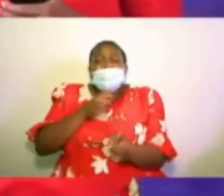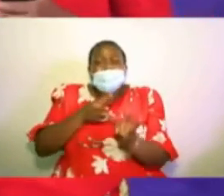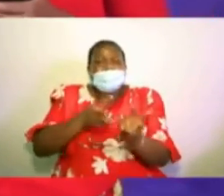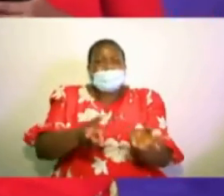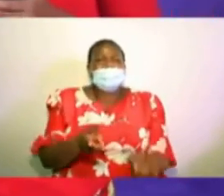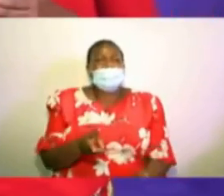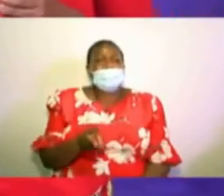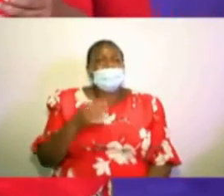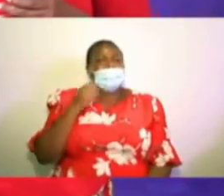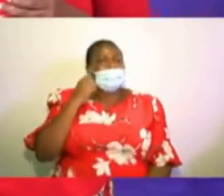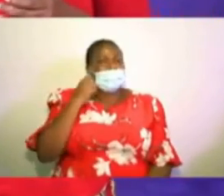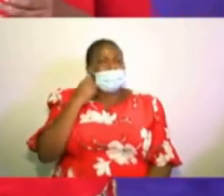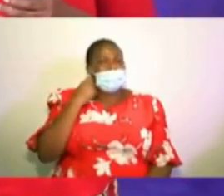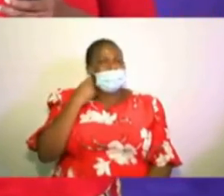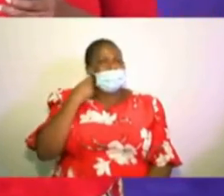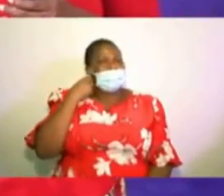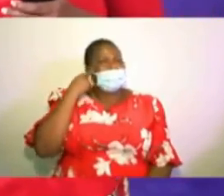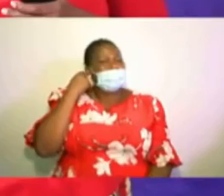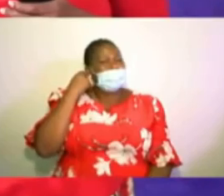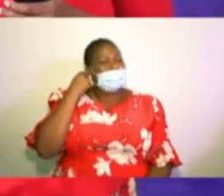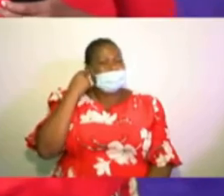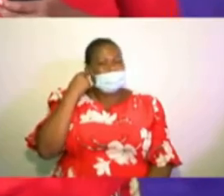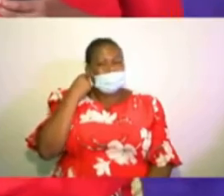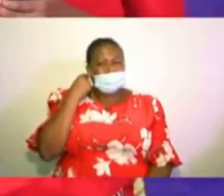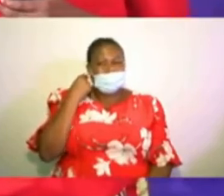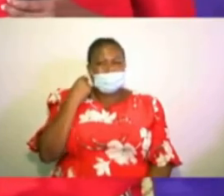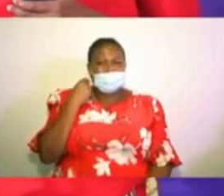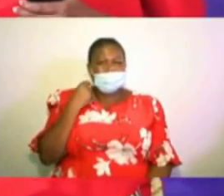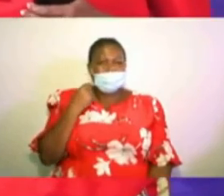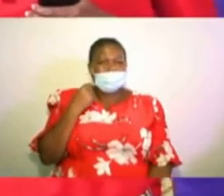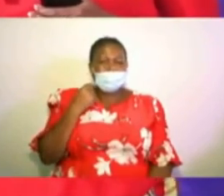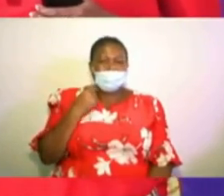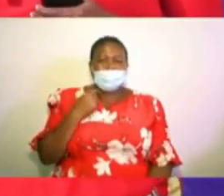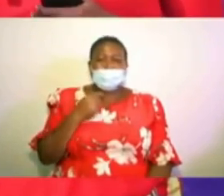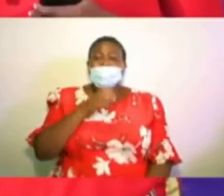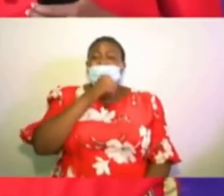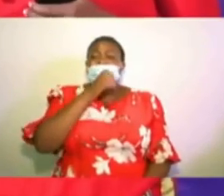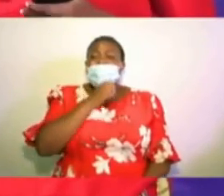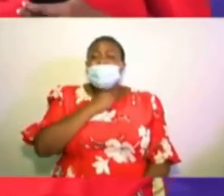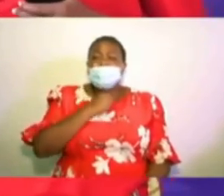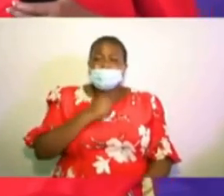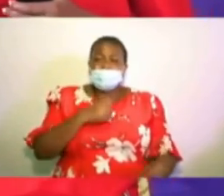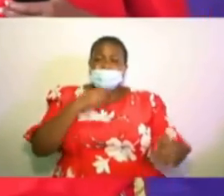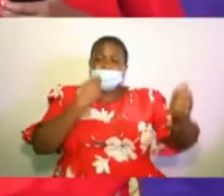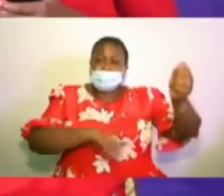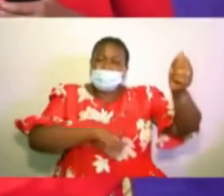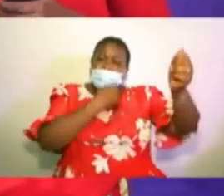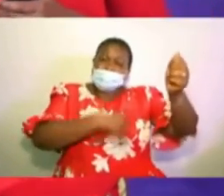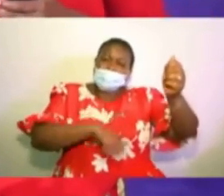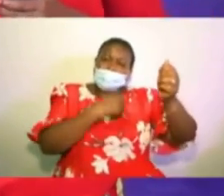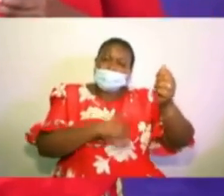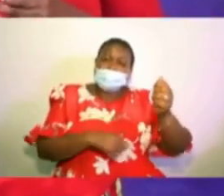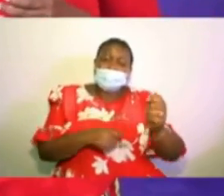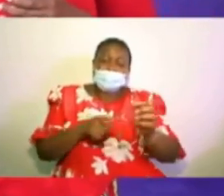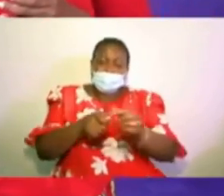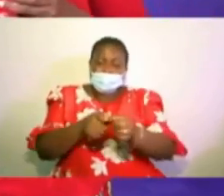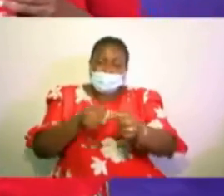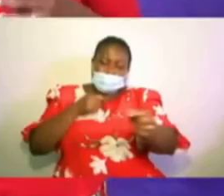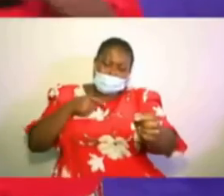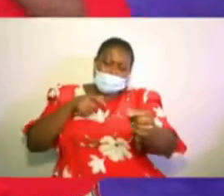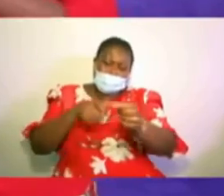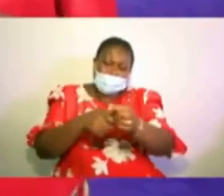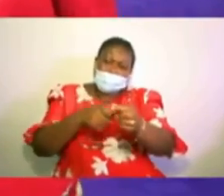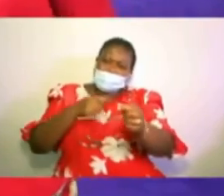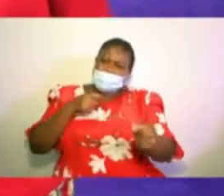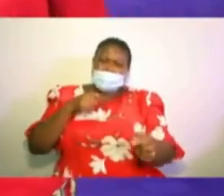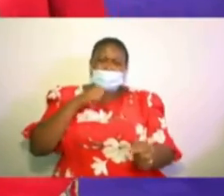How many of you here? Not the apostle Pukunyines, but you knew the banjo. Combien de